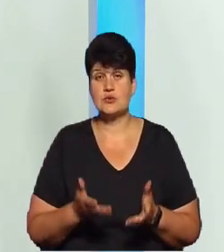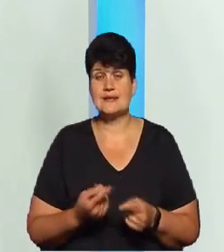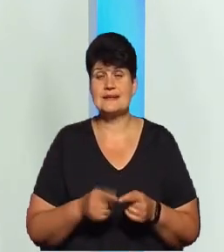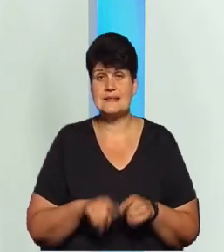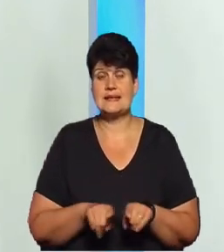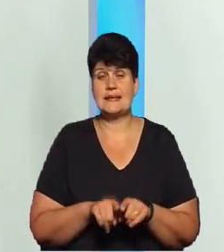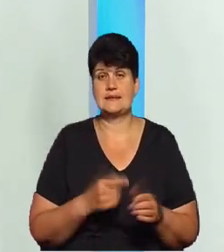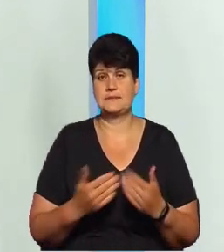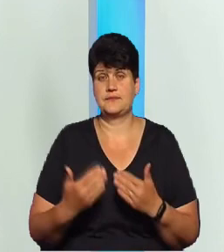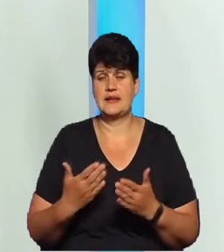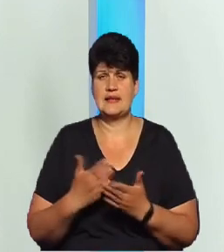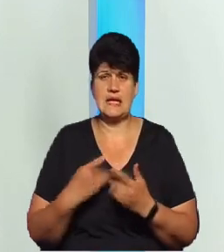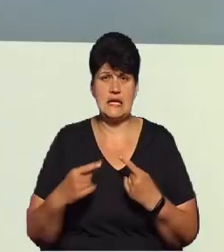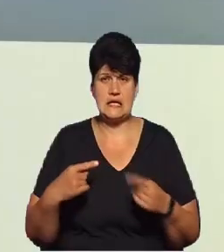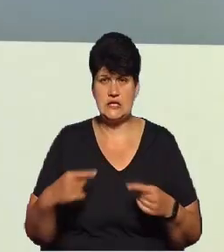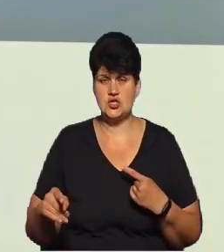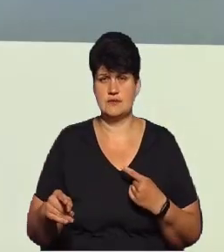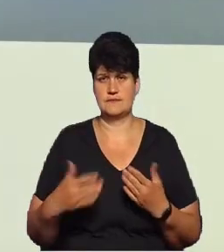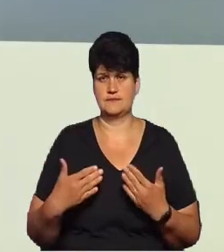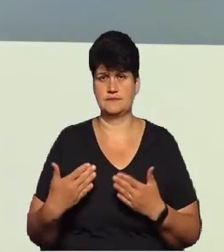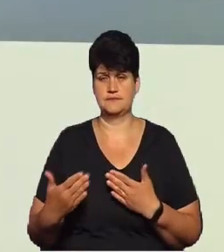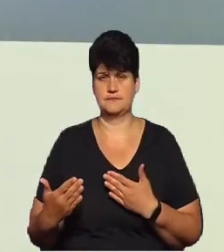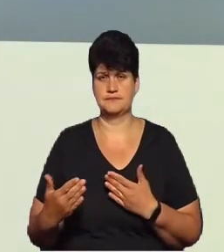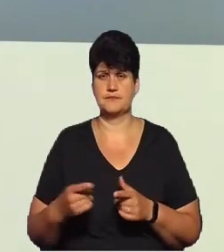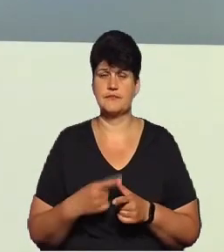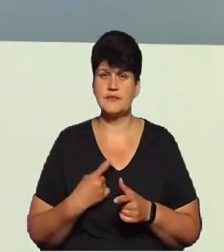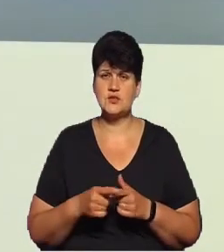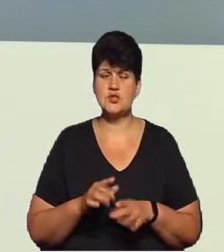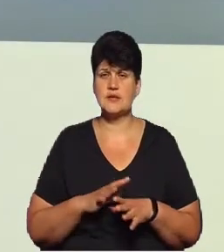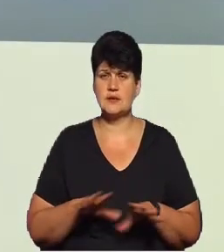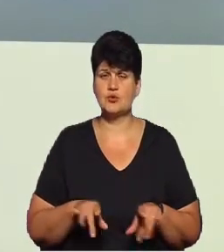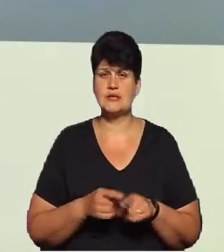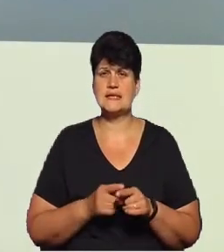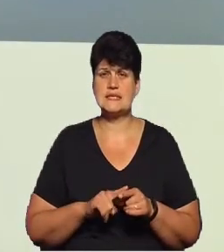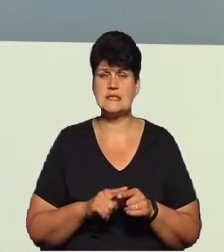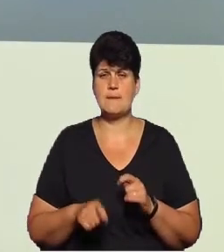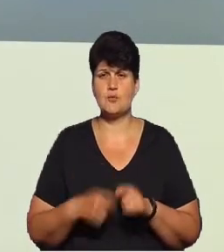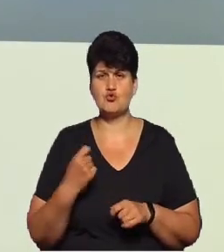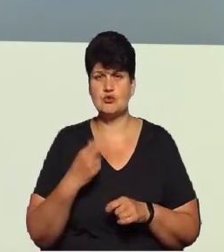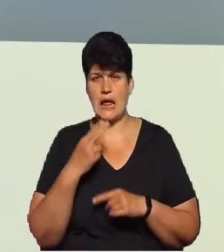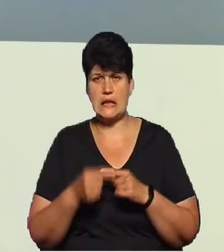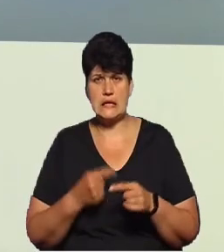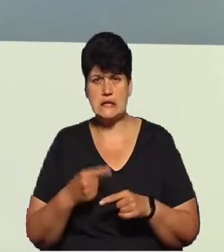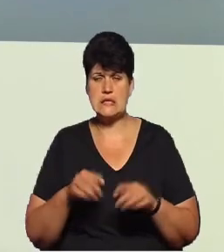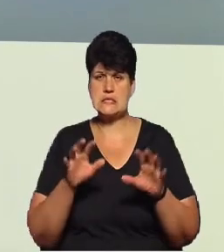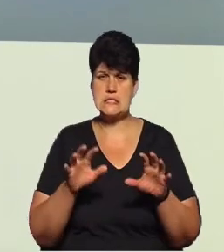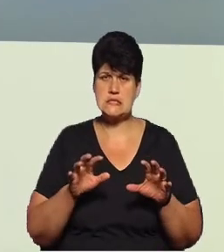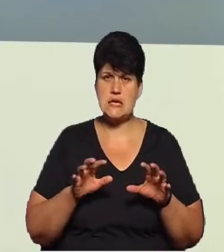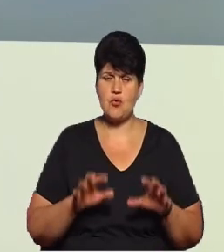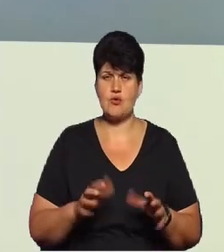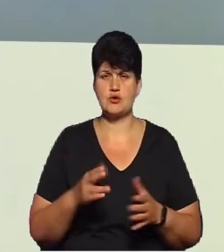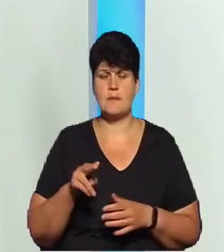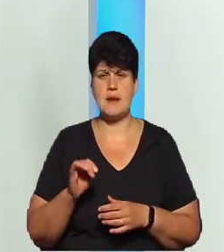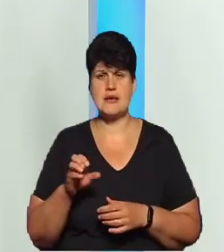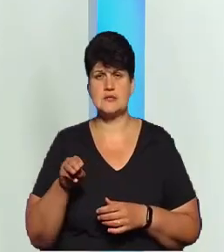підходи. Пане Анатолію, чи не буде це там порушенням якихось там традицій чи законів церковних, якщо от пастор, взагалі пастор,